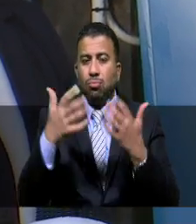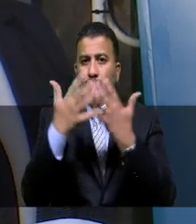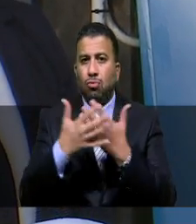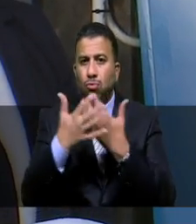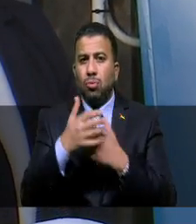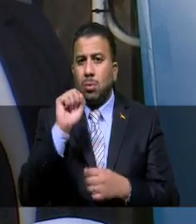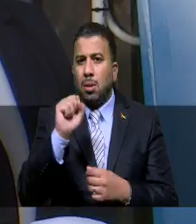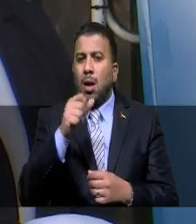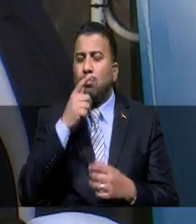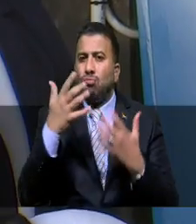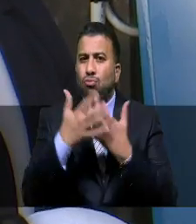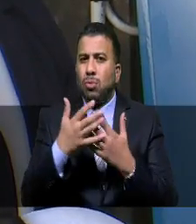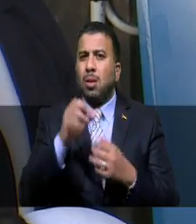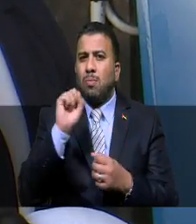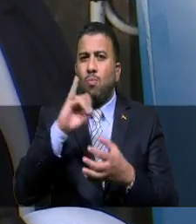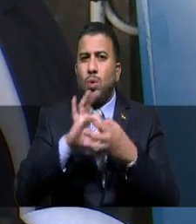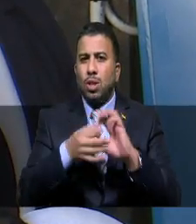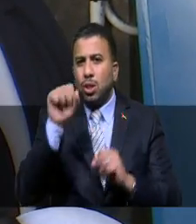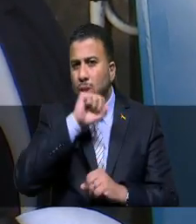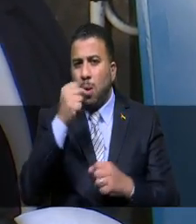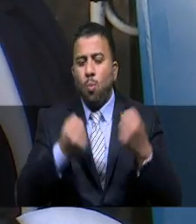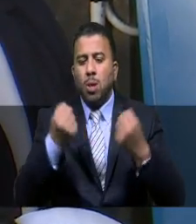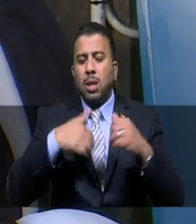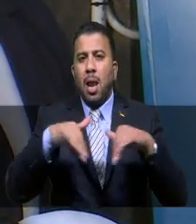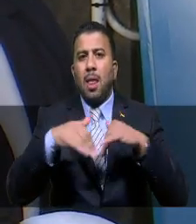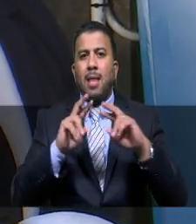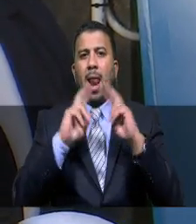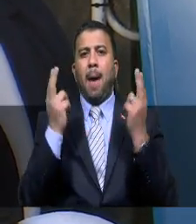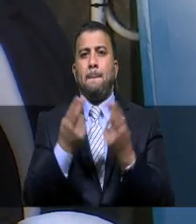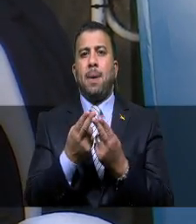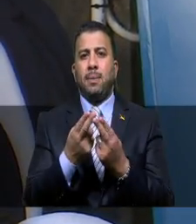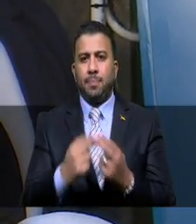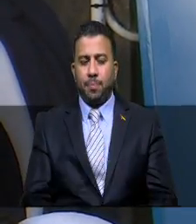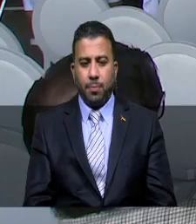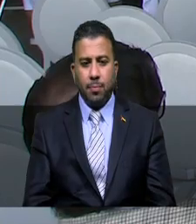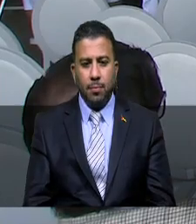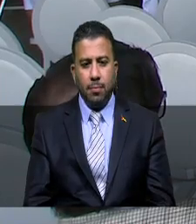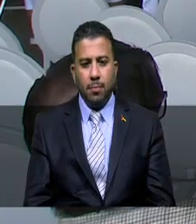الشرقة لإدارة الأصول ومؤسسة الشرقة للمواصلات العامة.